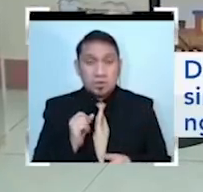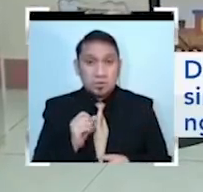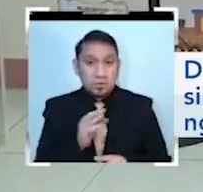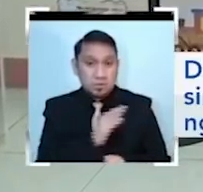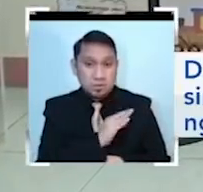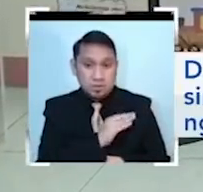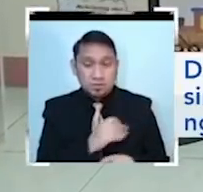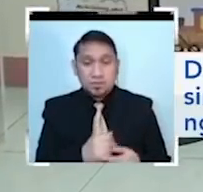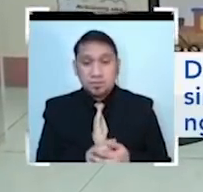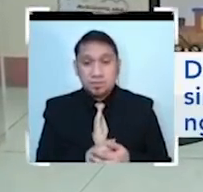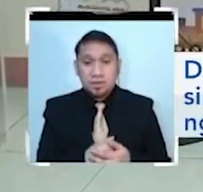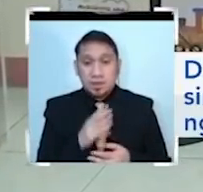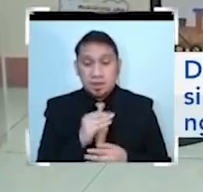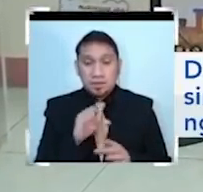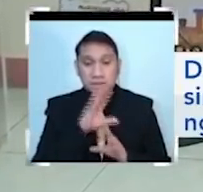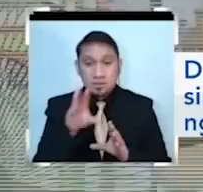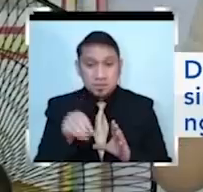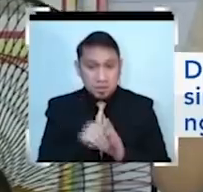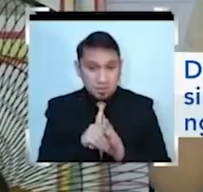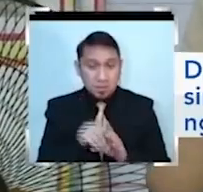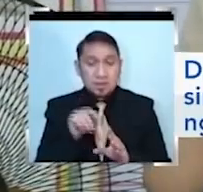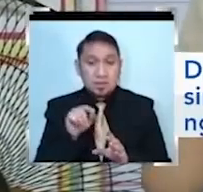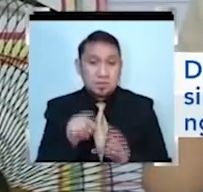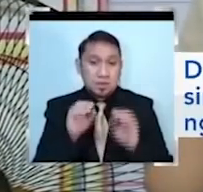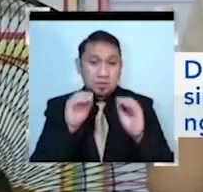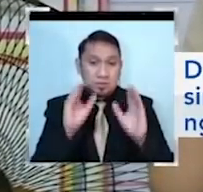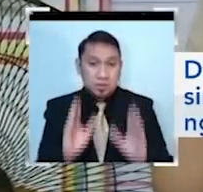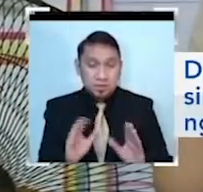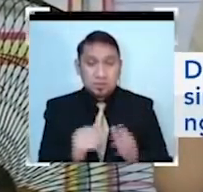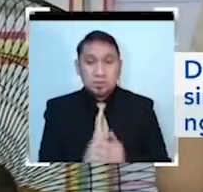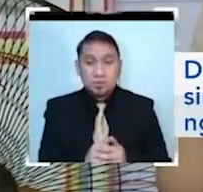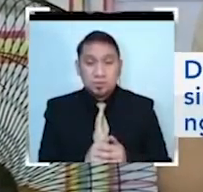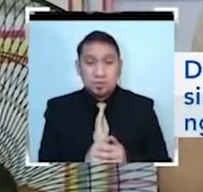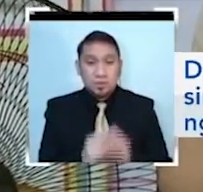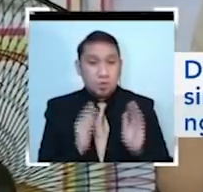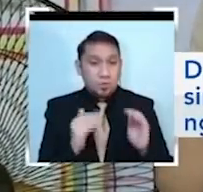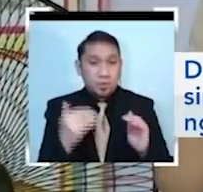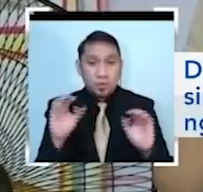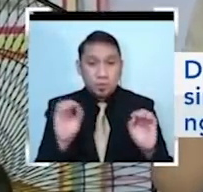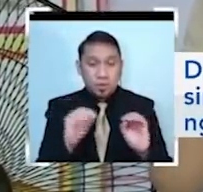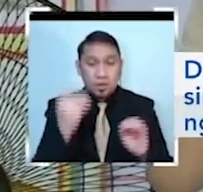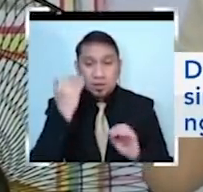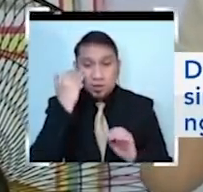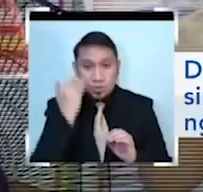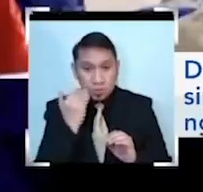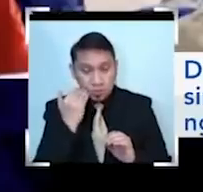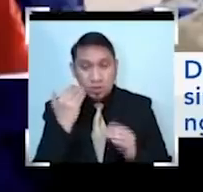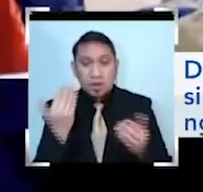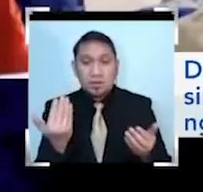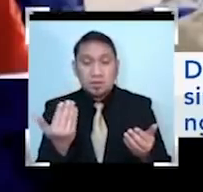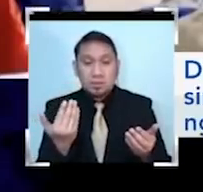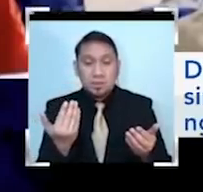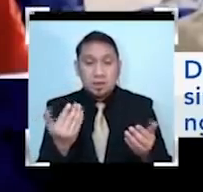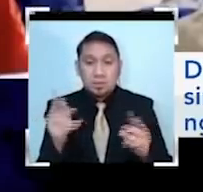the teachers. Eh, hindi tayo magkaroon ng shortage of vaccinated personnel